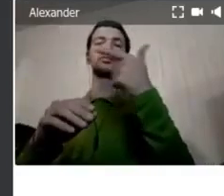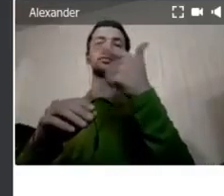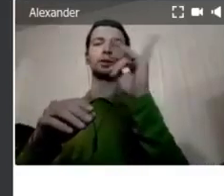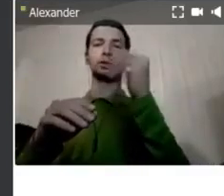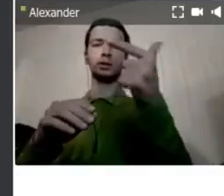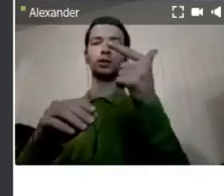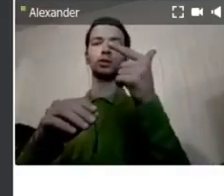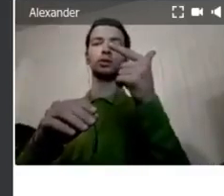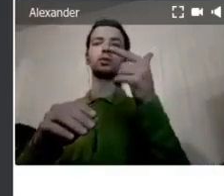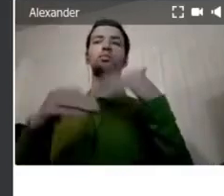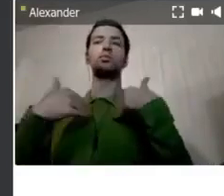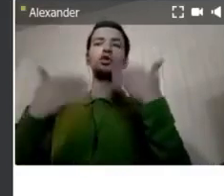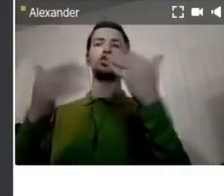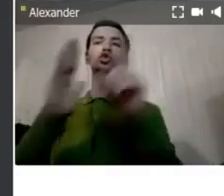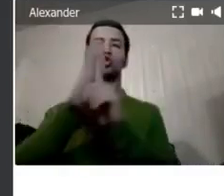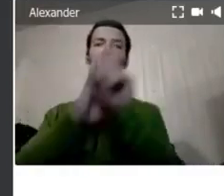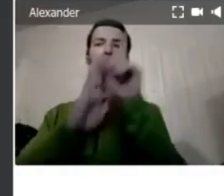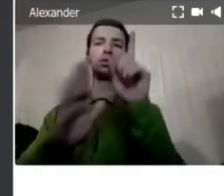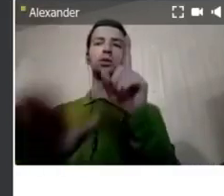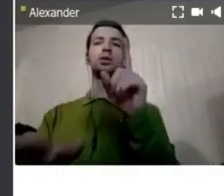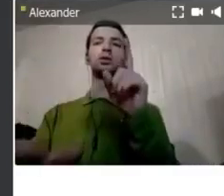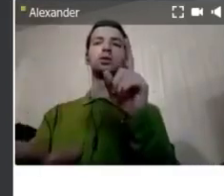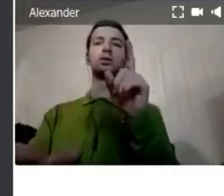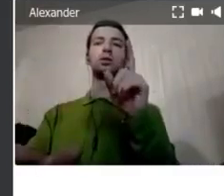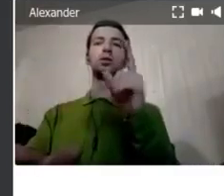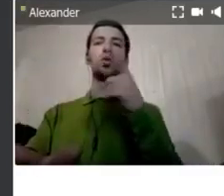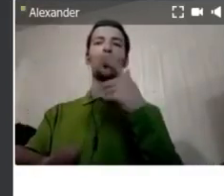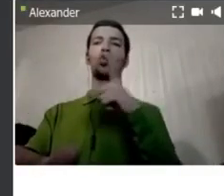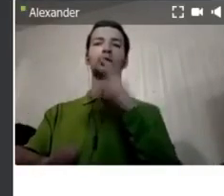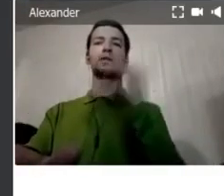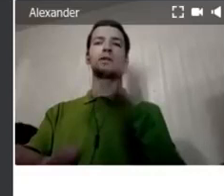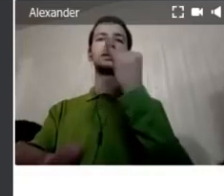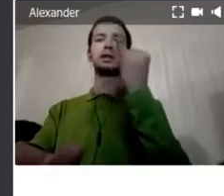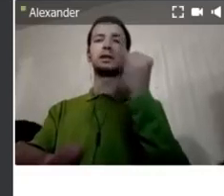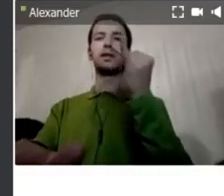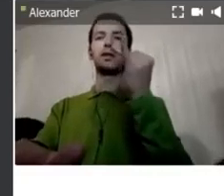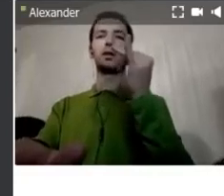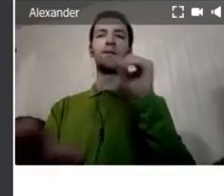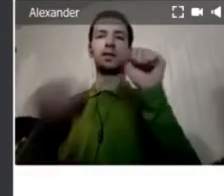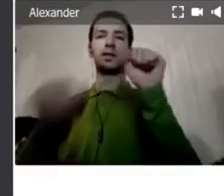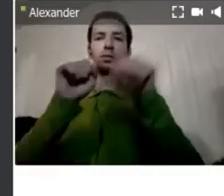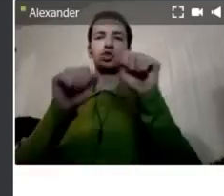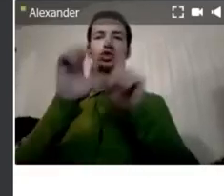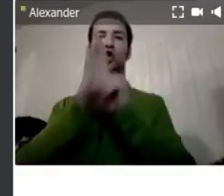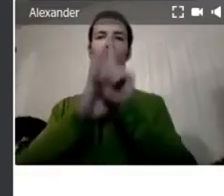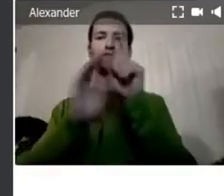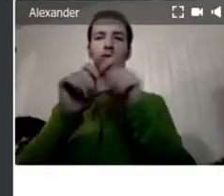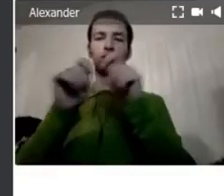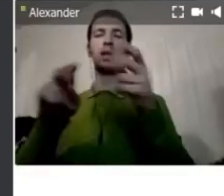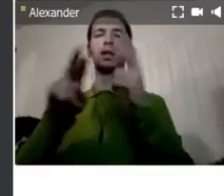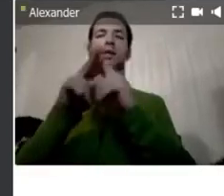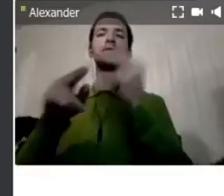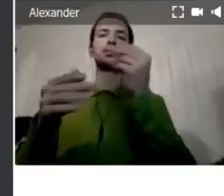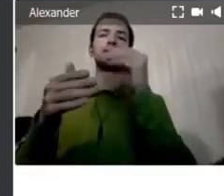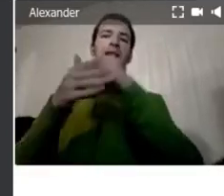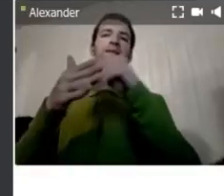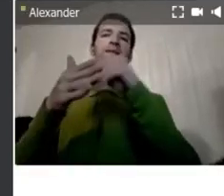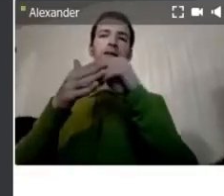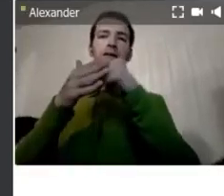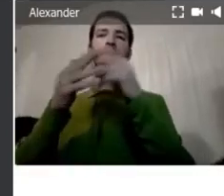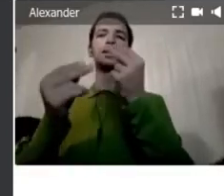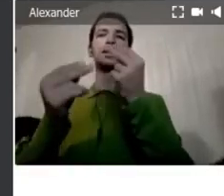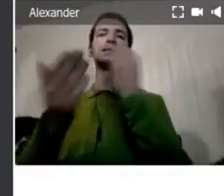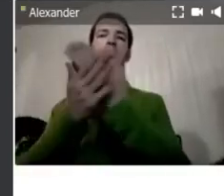Что это такое, как это работает? Но тема инвестиций, она очень серьезная и